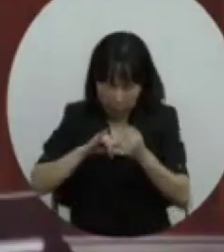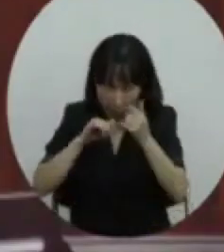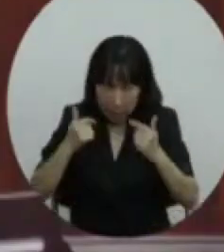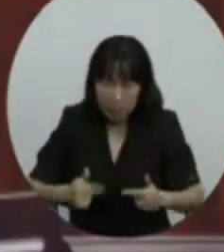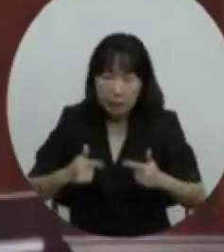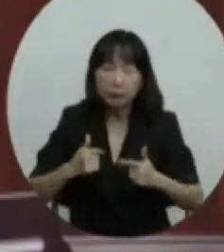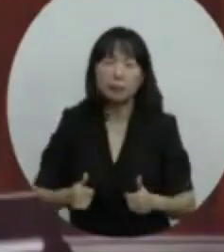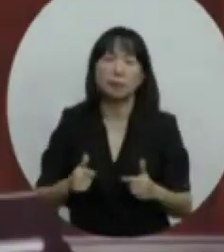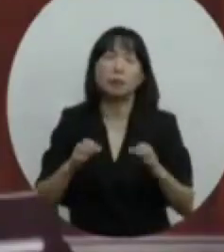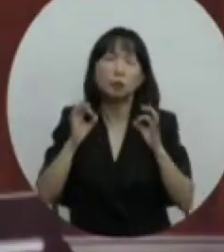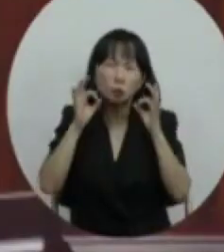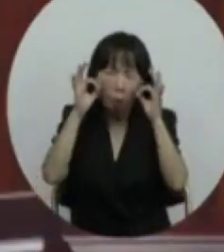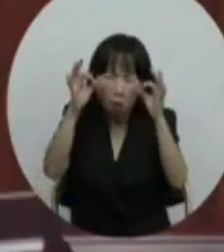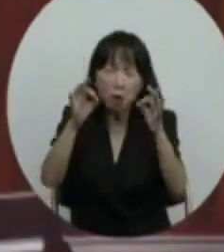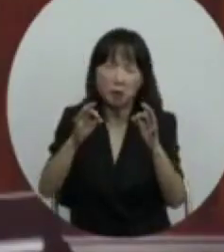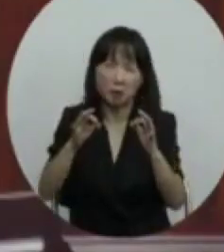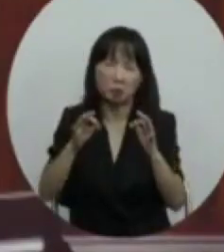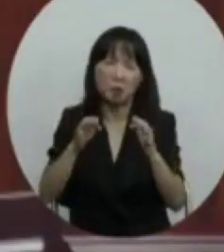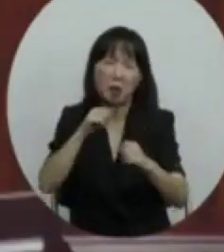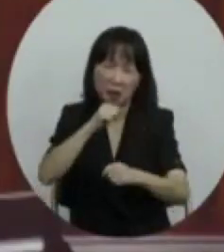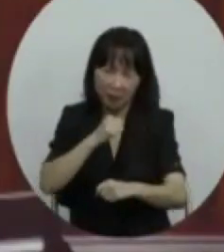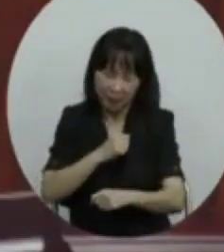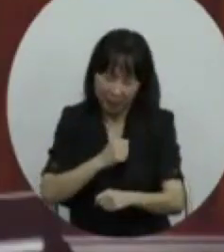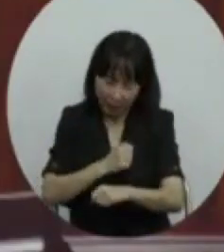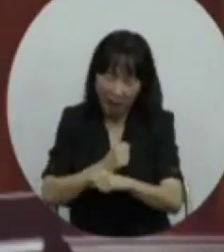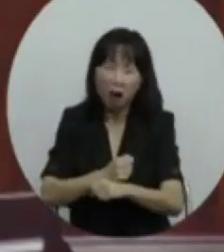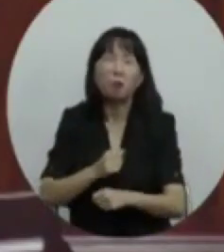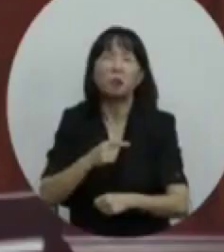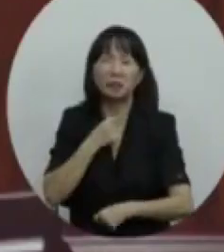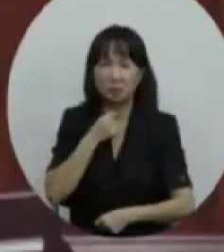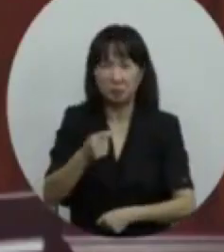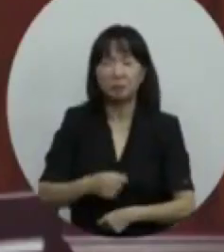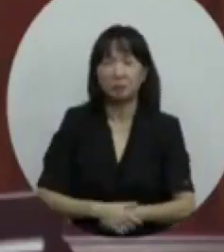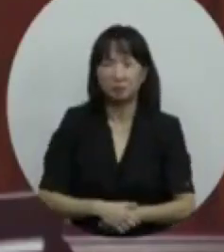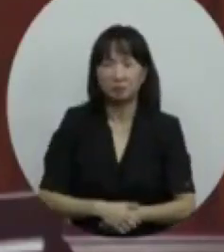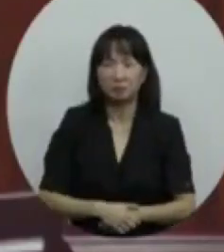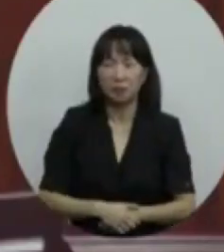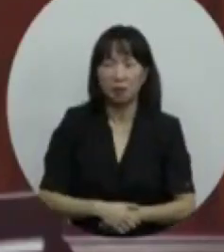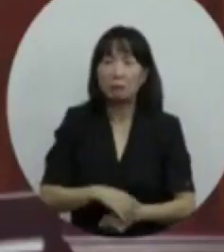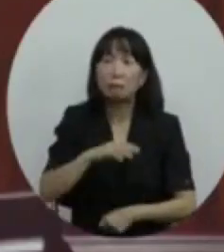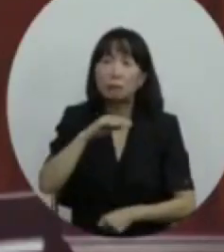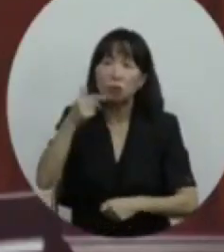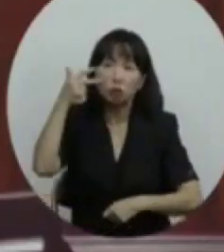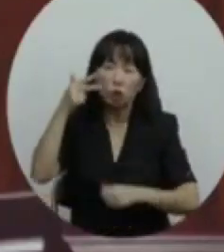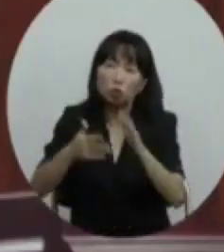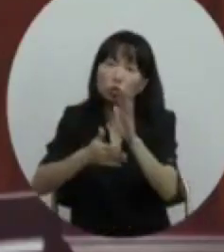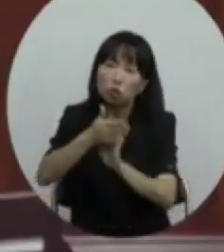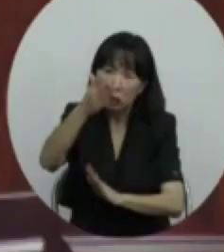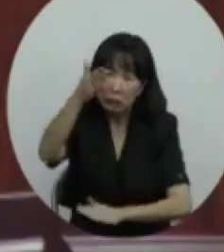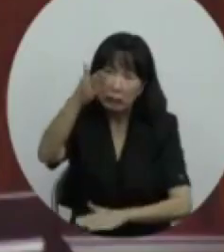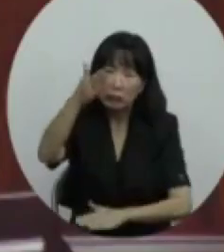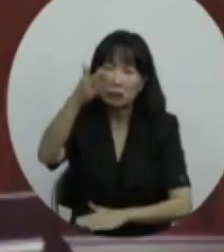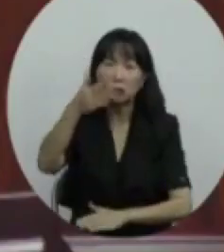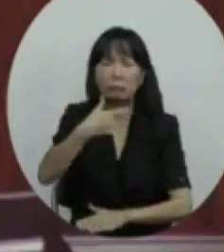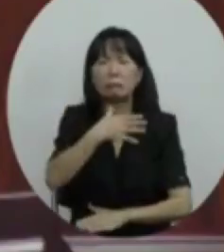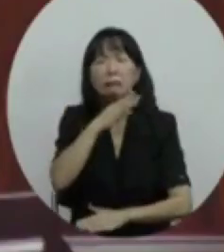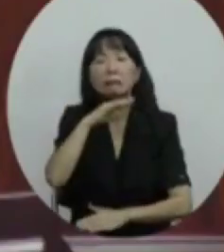것입니다. 여주시는 65세 이상 어르신 인구가 초고령